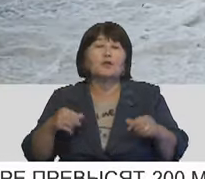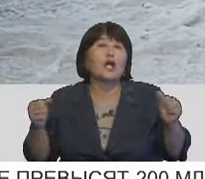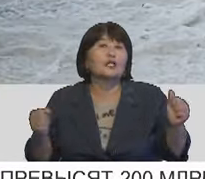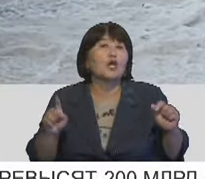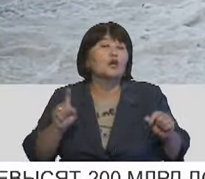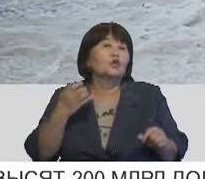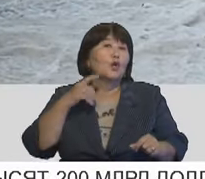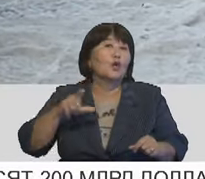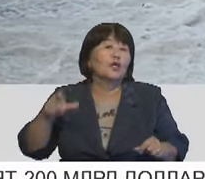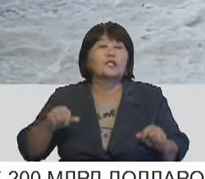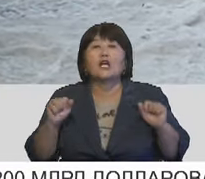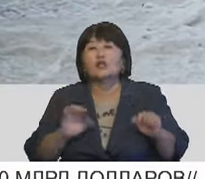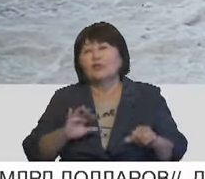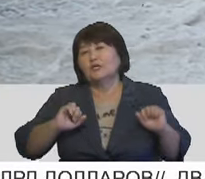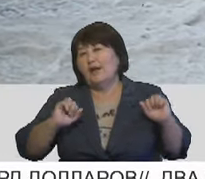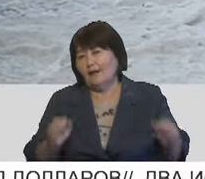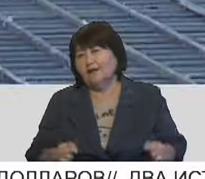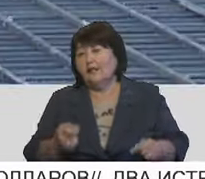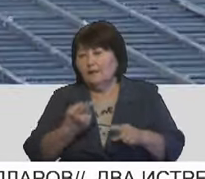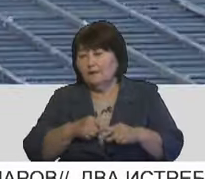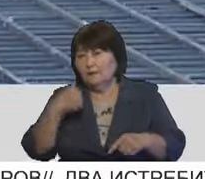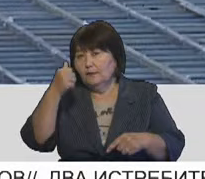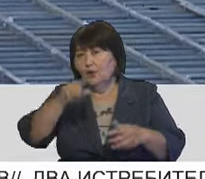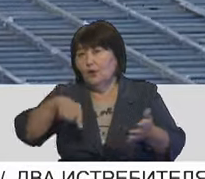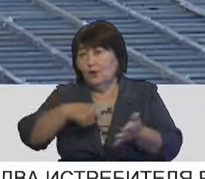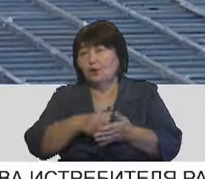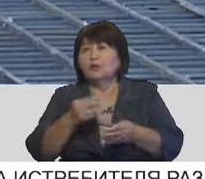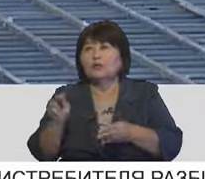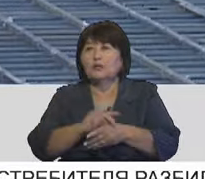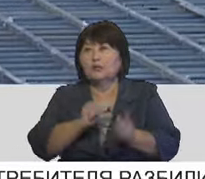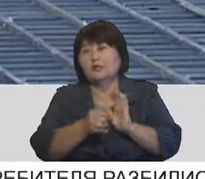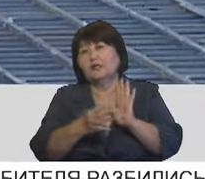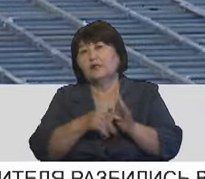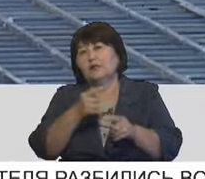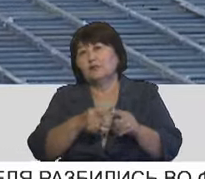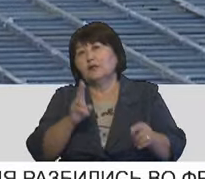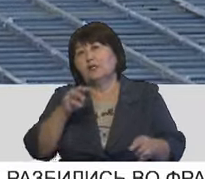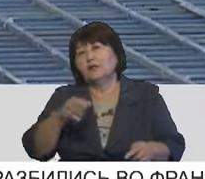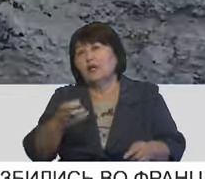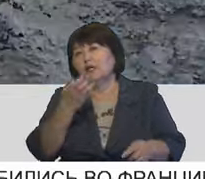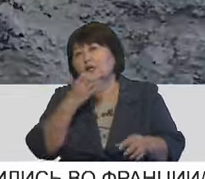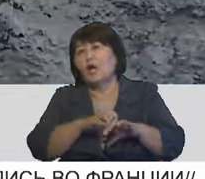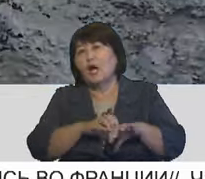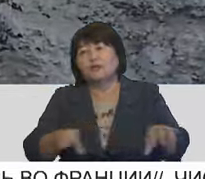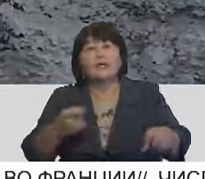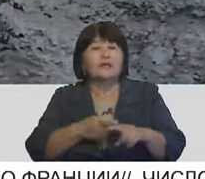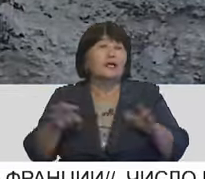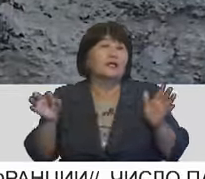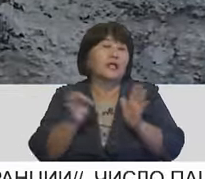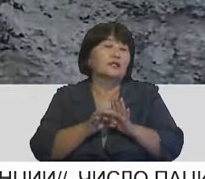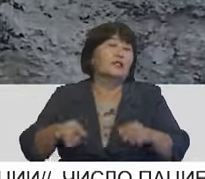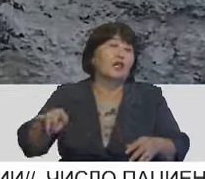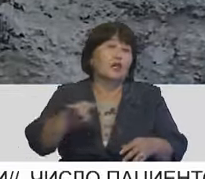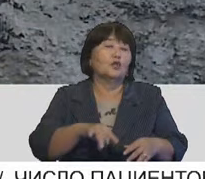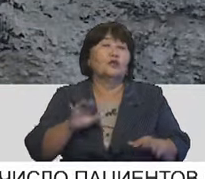чтобы кызылординцы не мерзли в холода. В целом, в городе планируют заменить 9,5 километров теплотрассы. На эти цели из